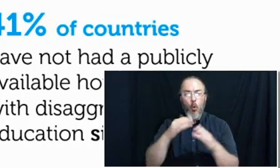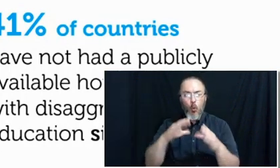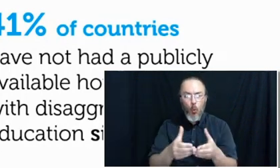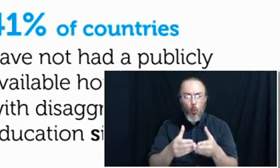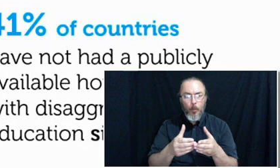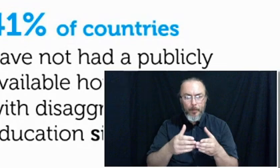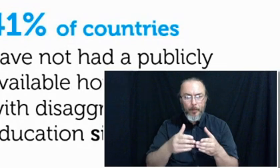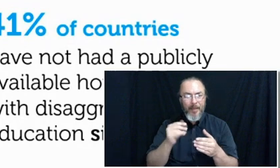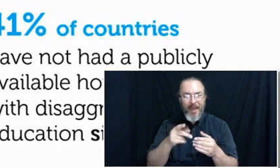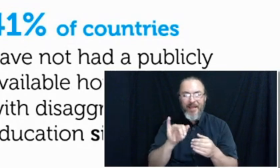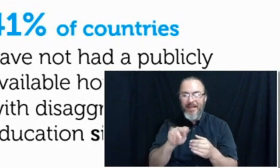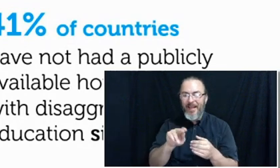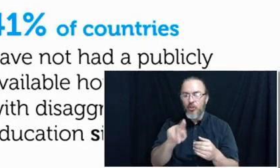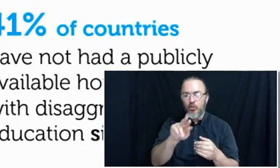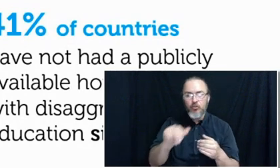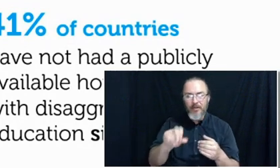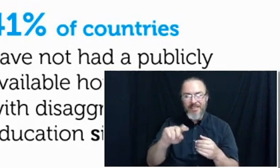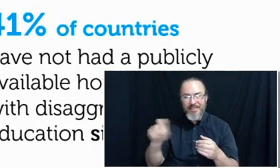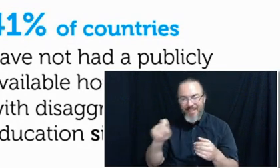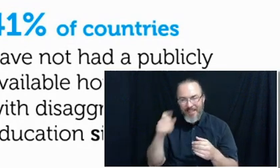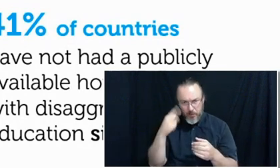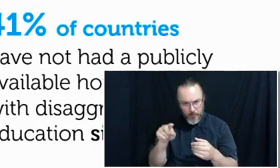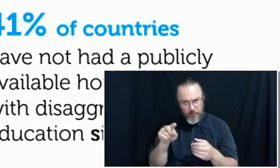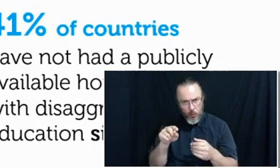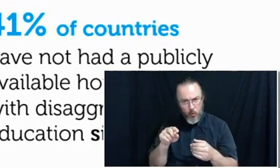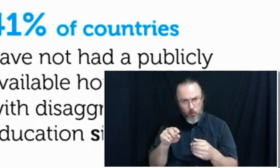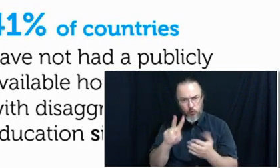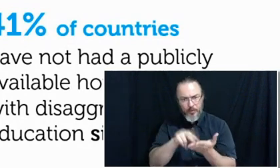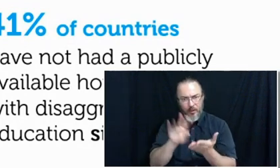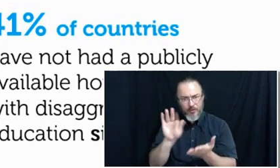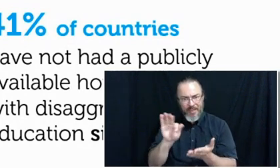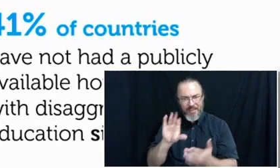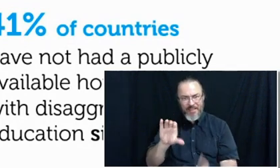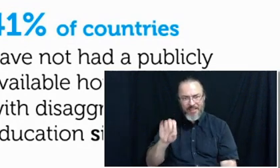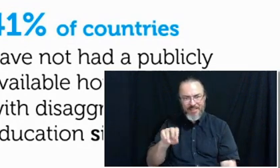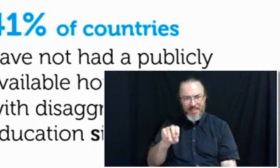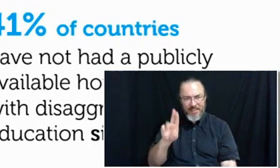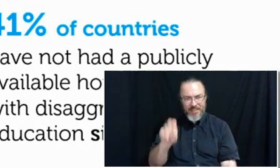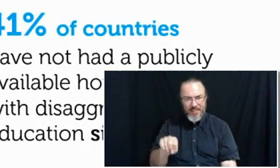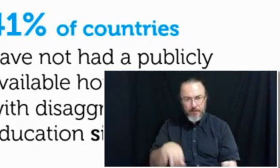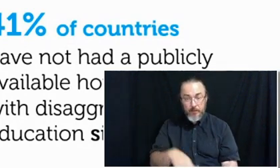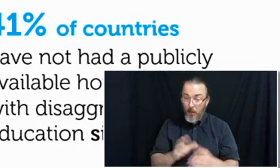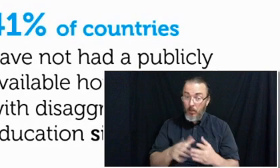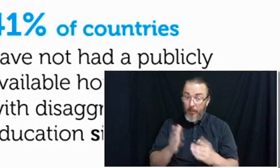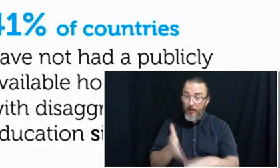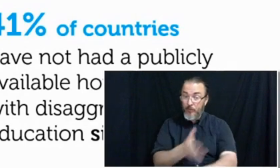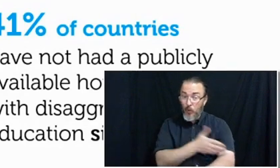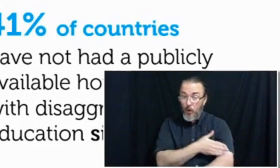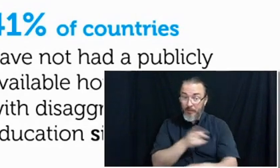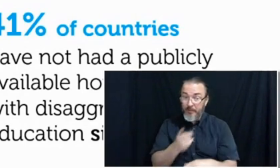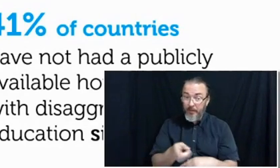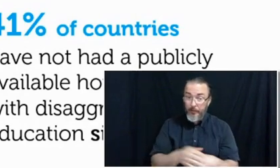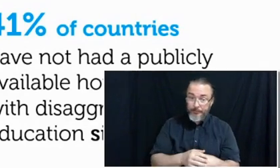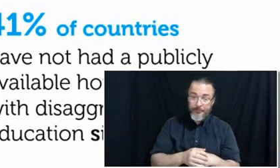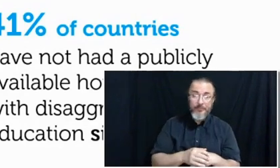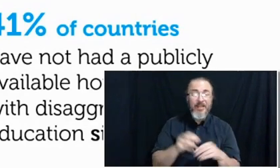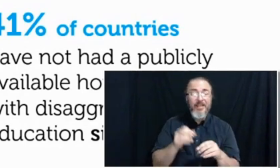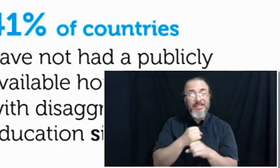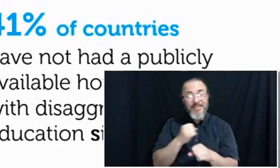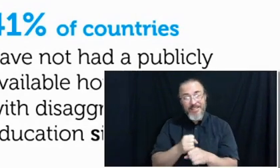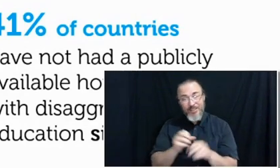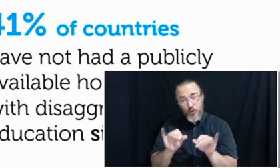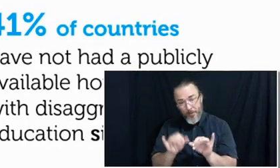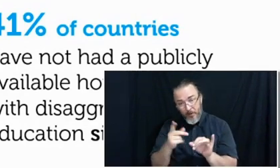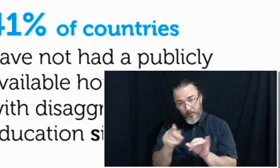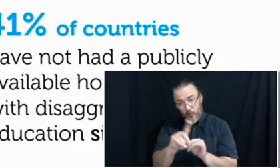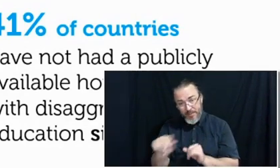et aussi intersexes comme option pour le genre dans le recensement 2019 au Kenya. Des progrès considérables ont été faits. Les statistiques